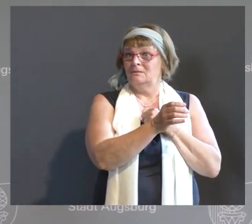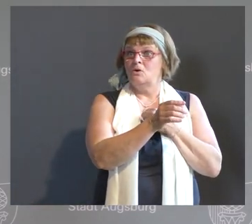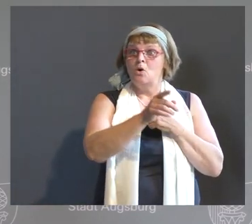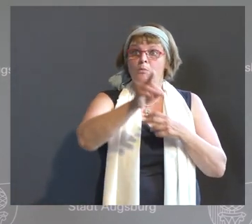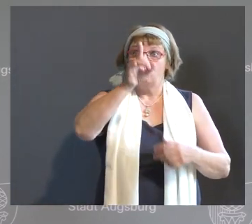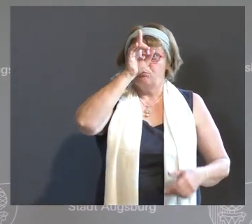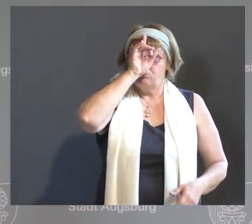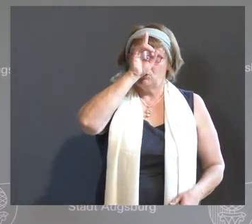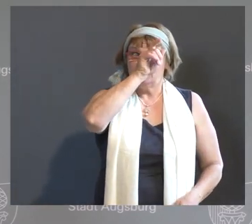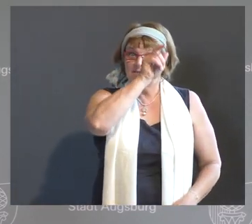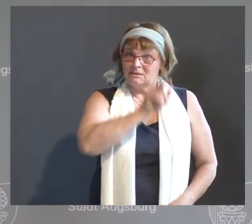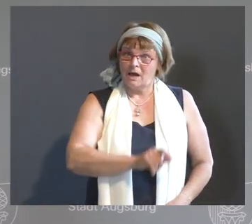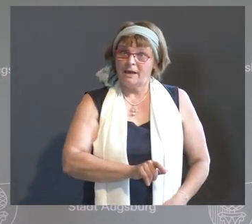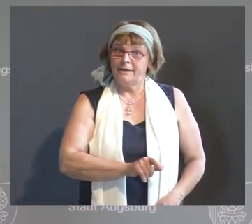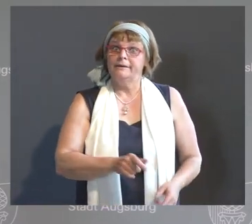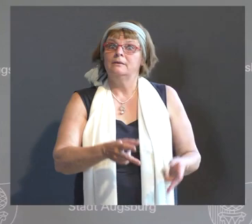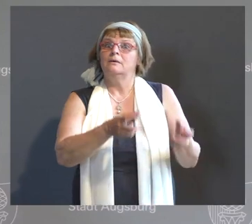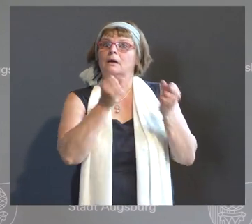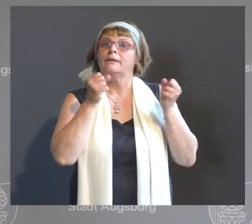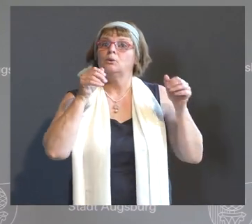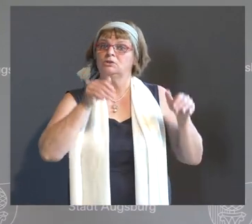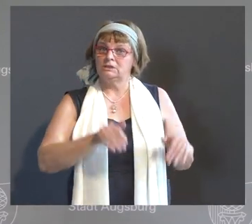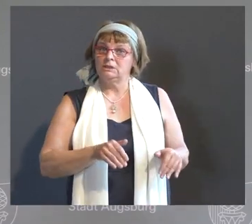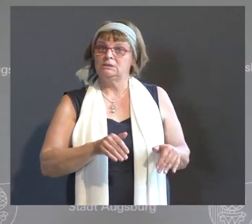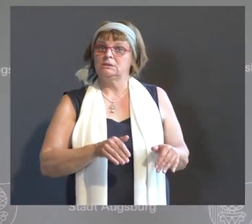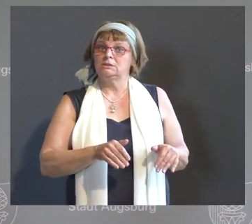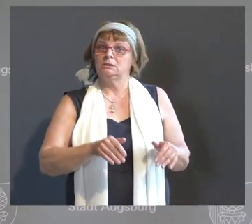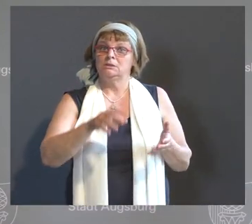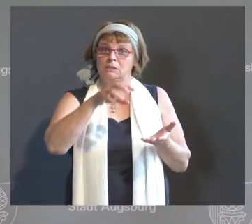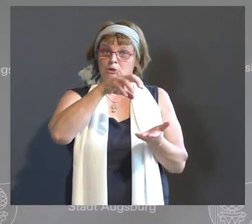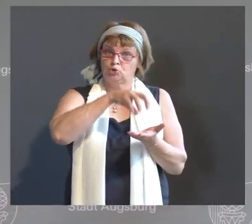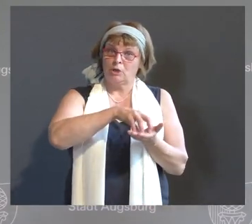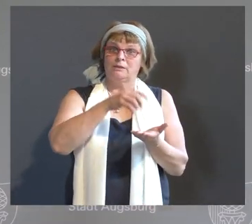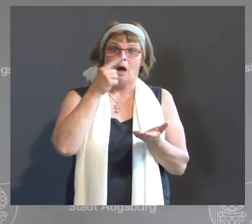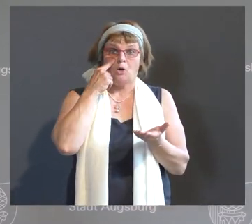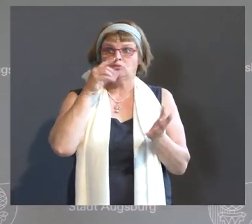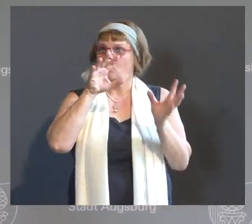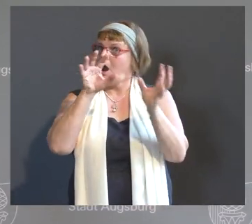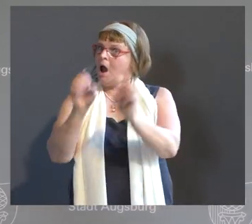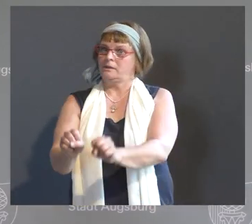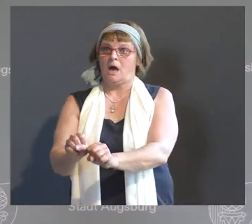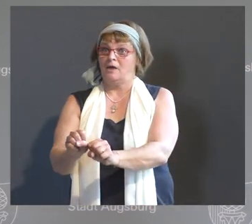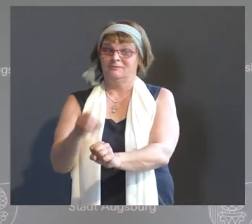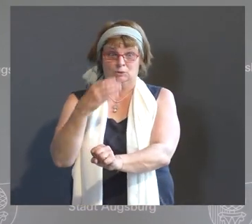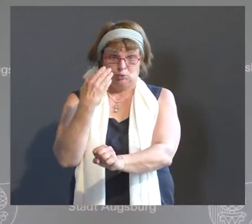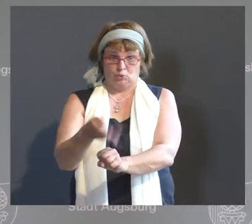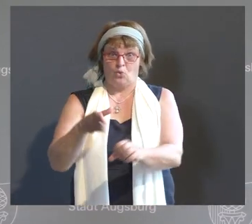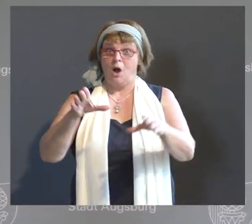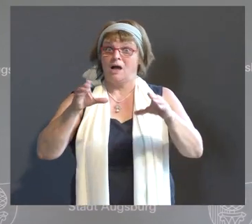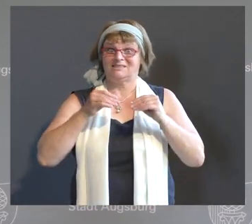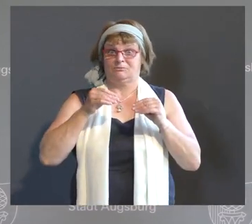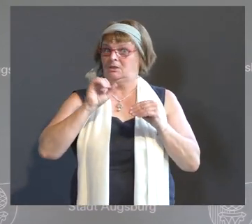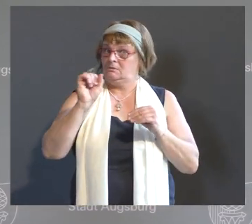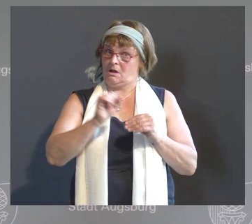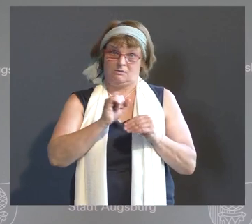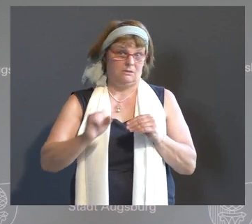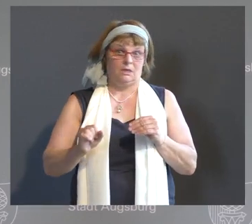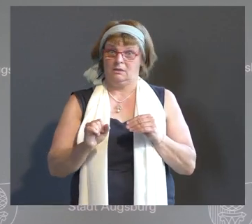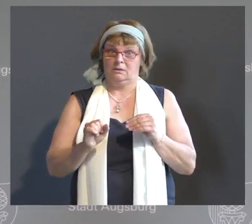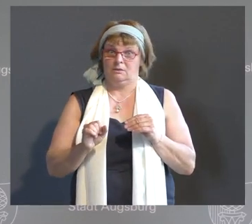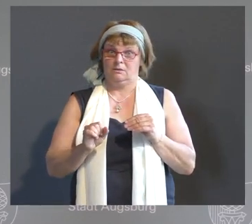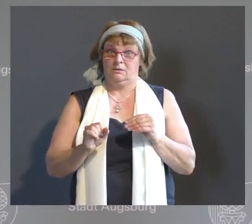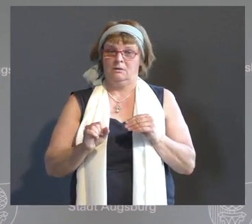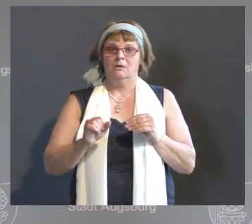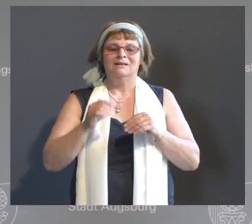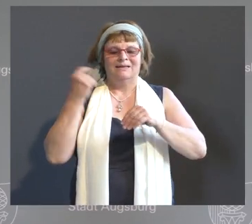Polizei, Rettungsdienst, Ordnungsdienst der Stadt Augsburg anzugreifen. Und das ist natürlich inakzeptabel. Es fiel jetzt öfter schon der Wort Landfriedensbruch.